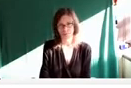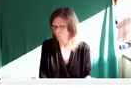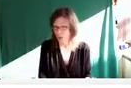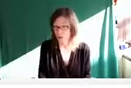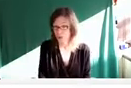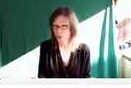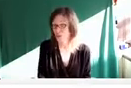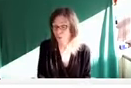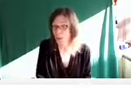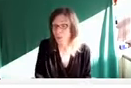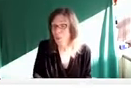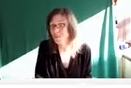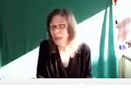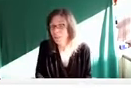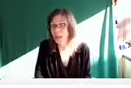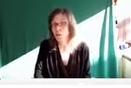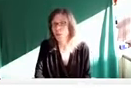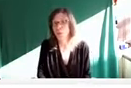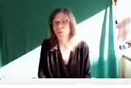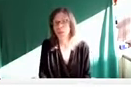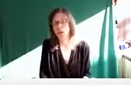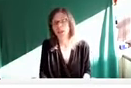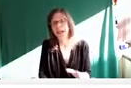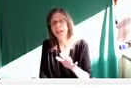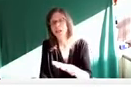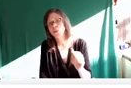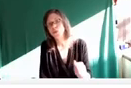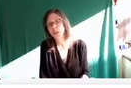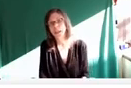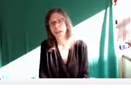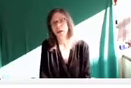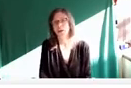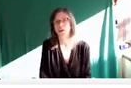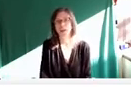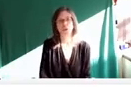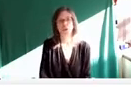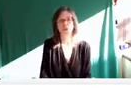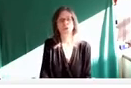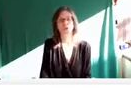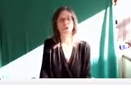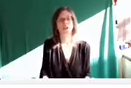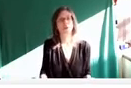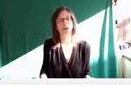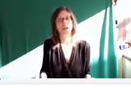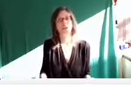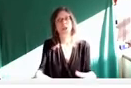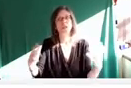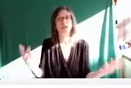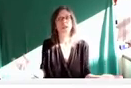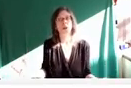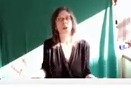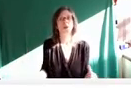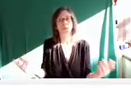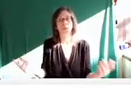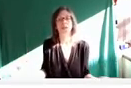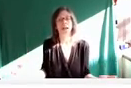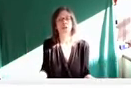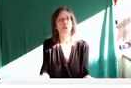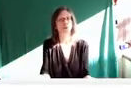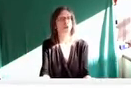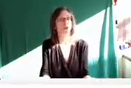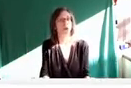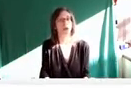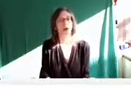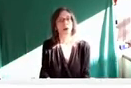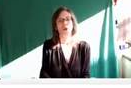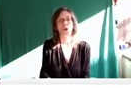données. Donc, au Québec, il n'y a pas vraiment... Je ne peux pas vous dire, OK, allez consulter telle ressource pour voir c'est quoi les politiques québécoises en matière de